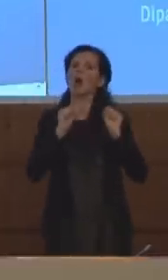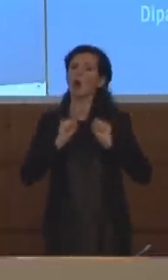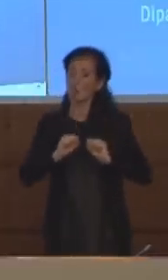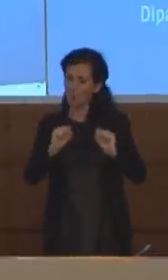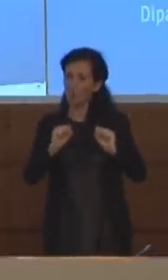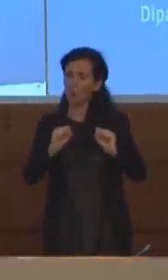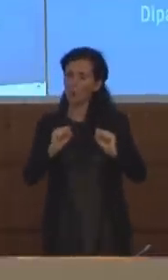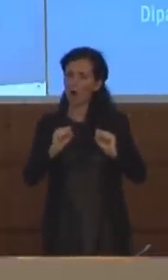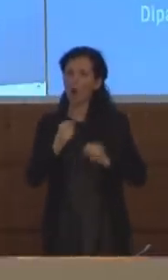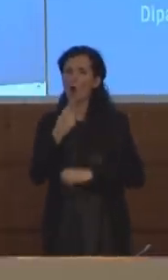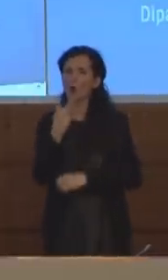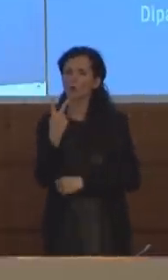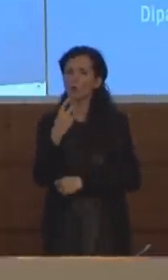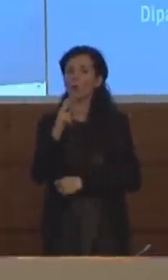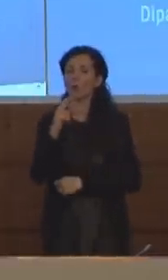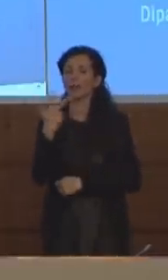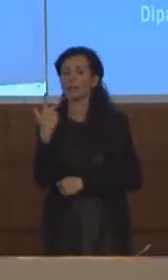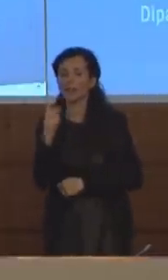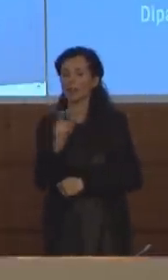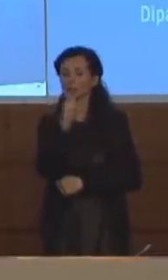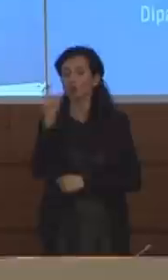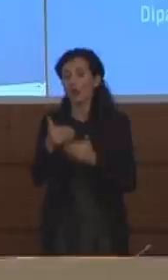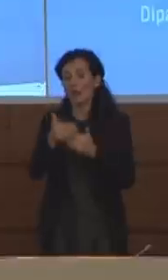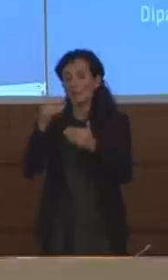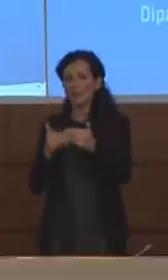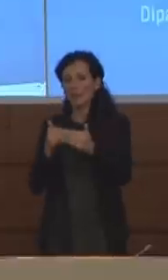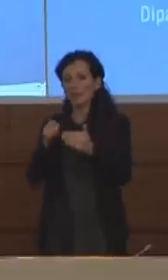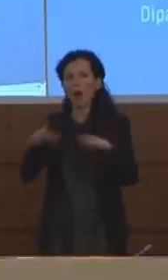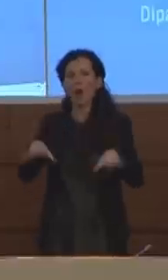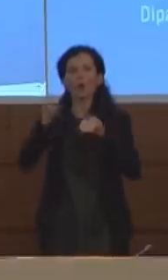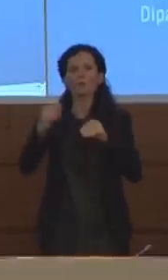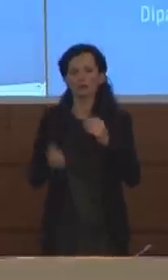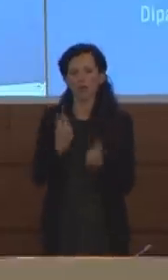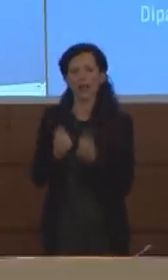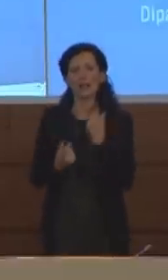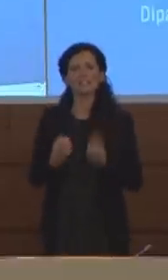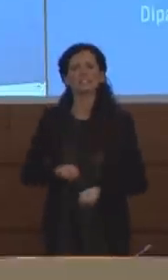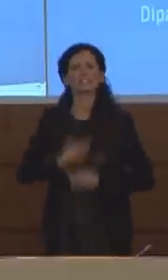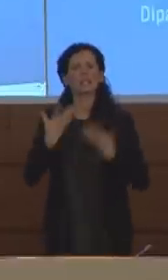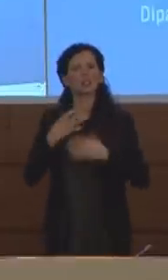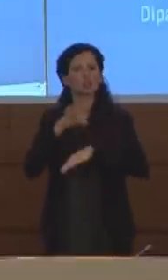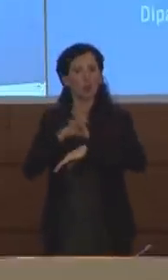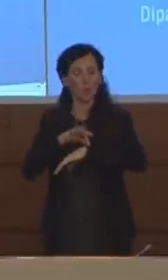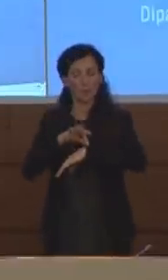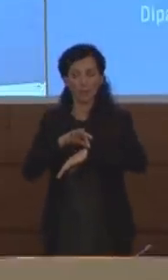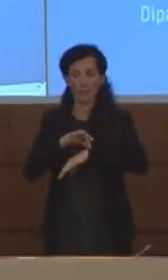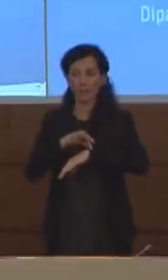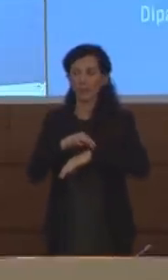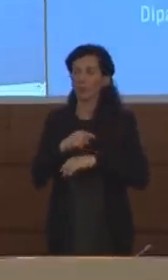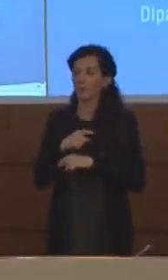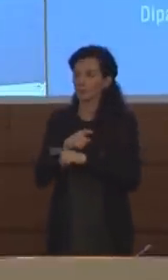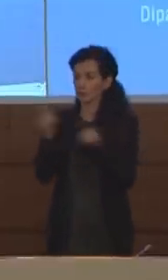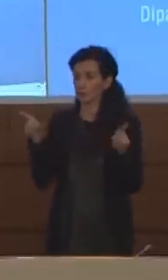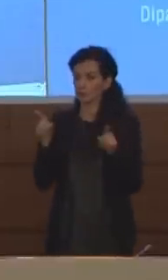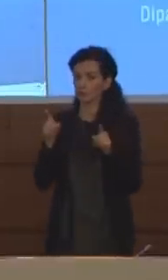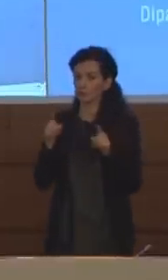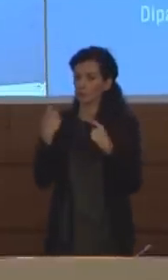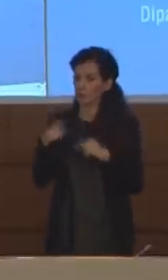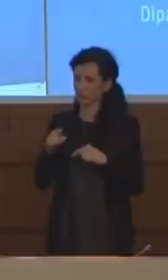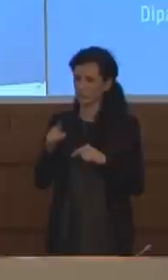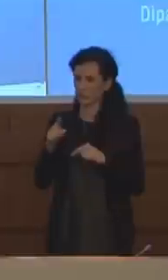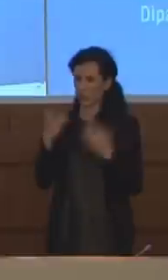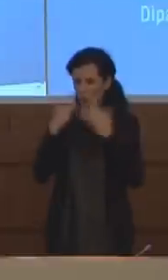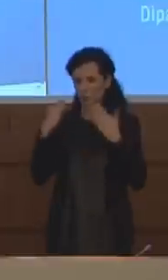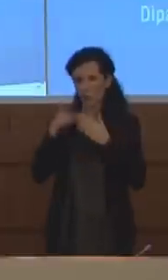manifestino i sintomi avete notizia di questo di questo studio quindi vi chiedo